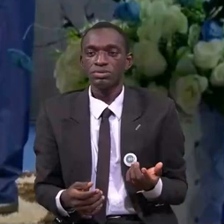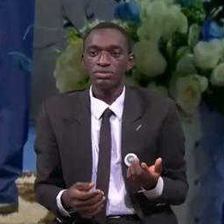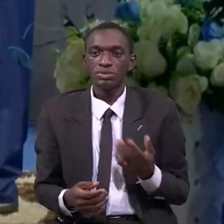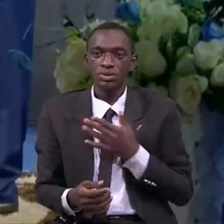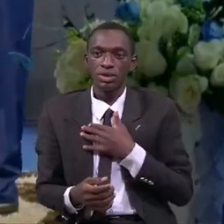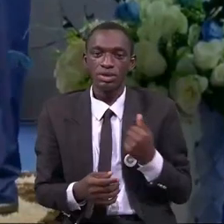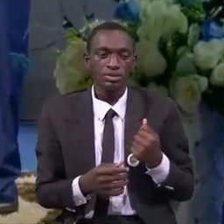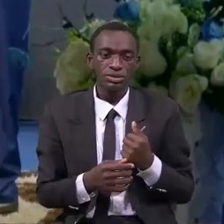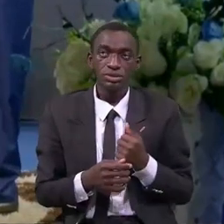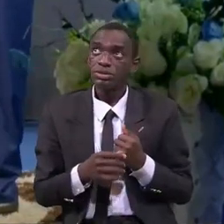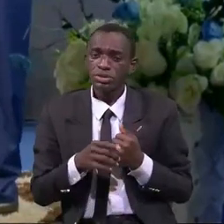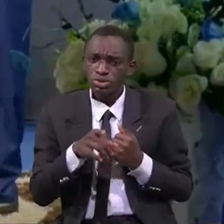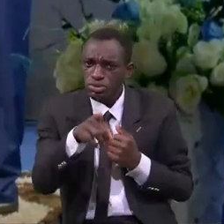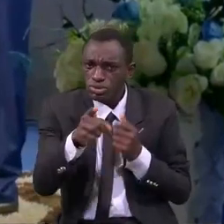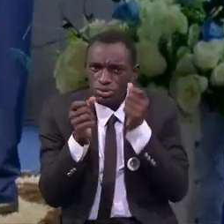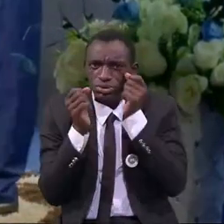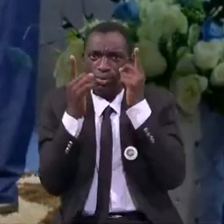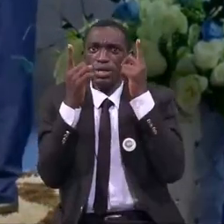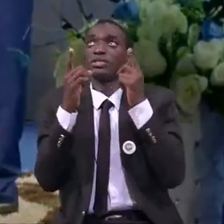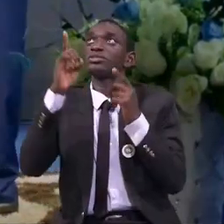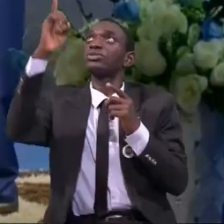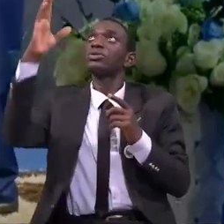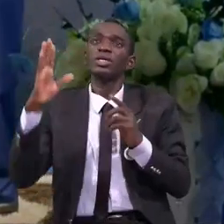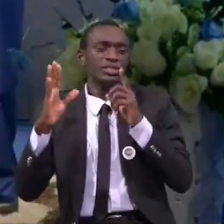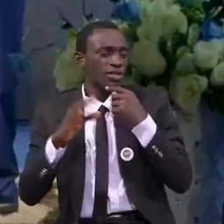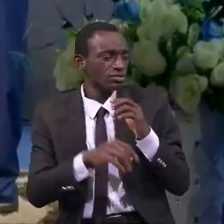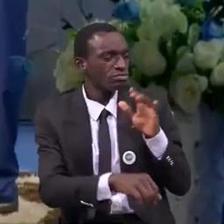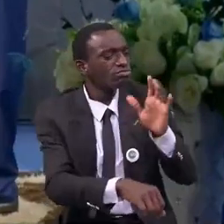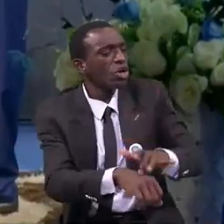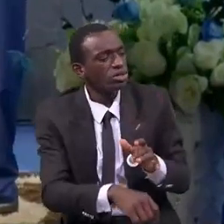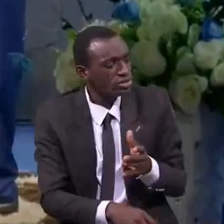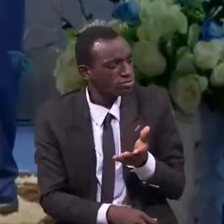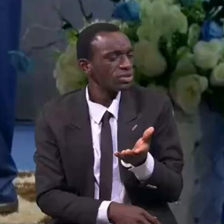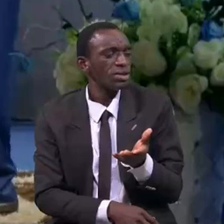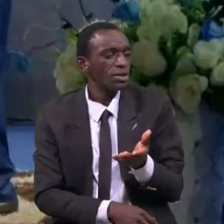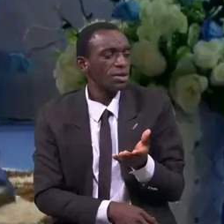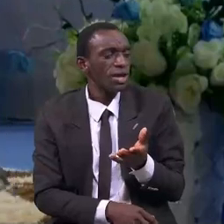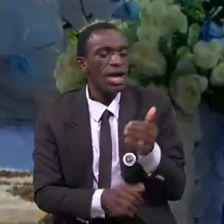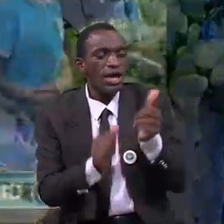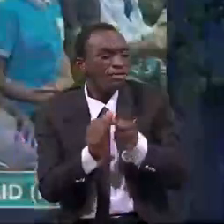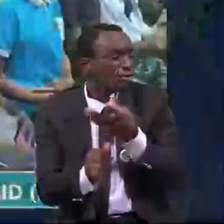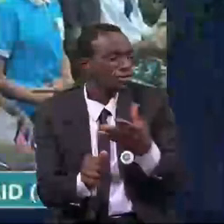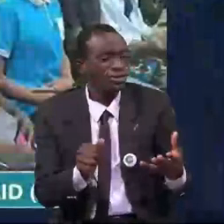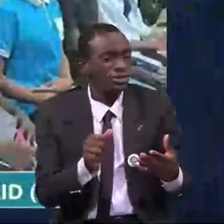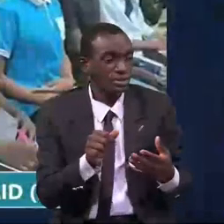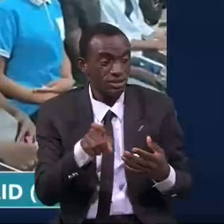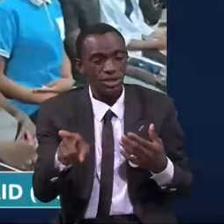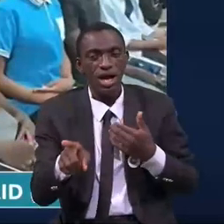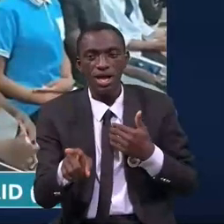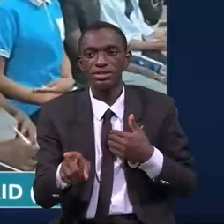estce cela dans la Bible touche touche touche tout ce qui